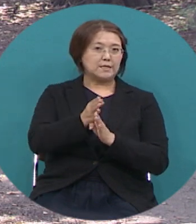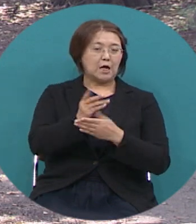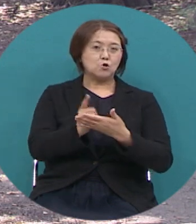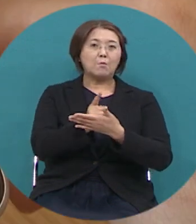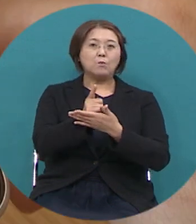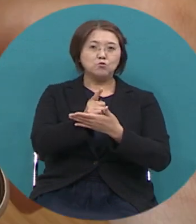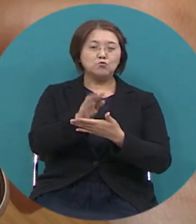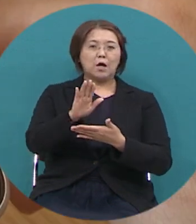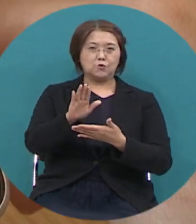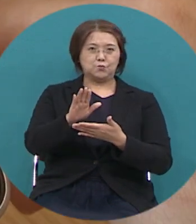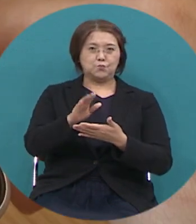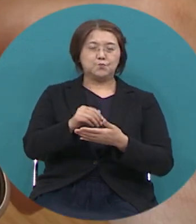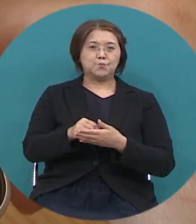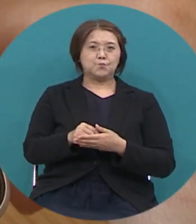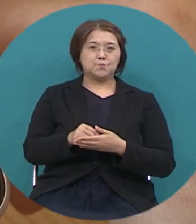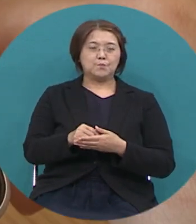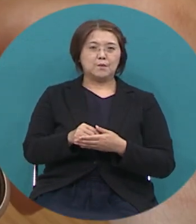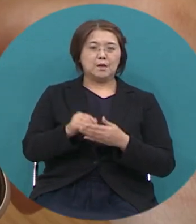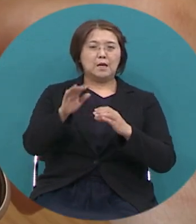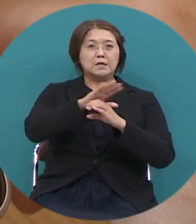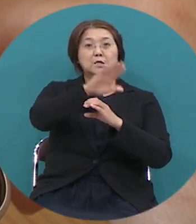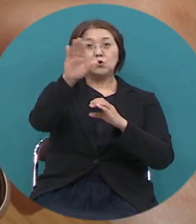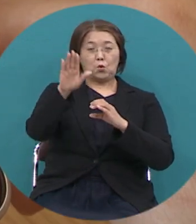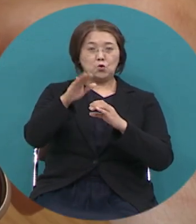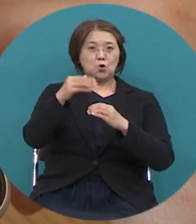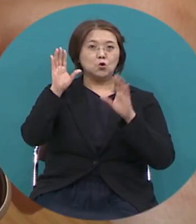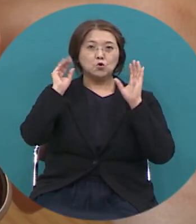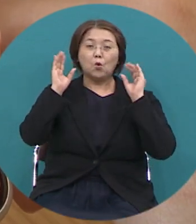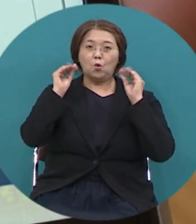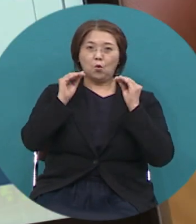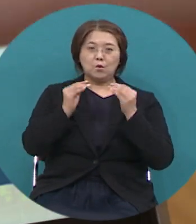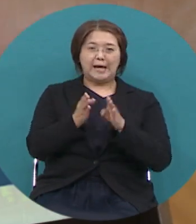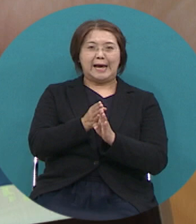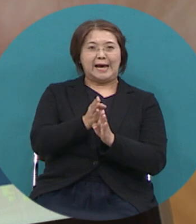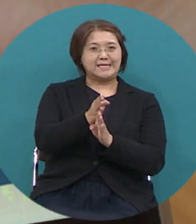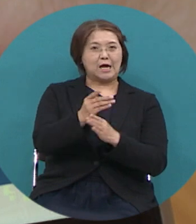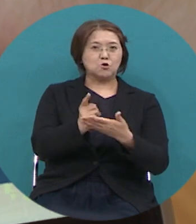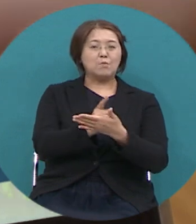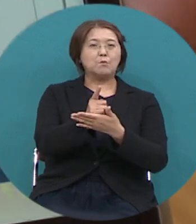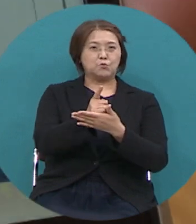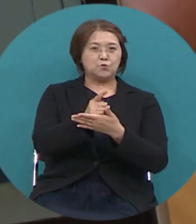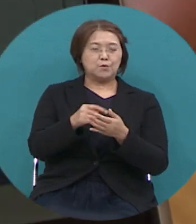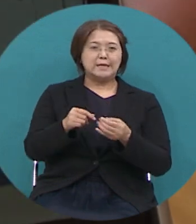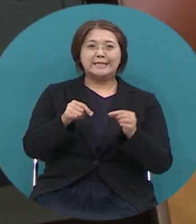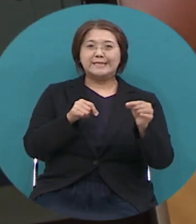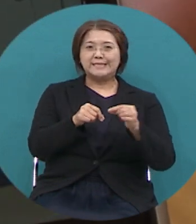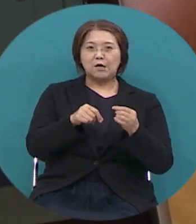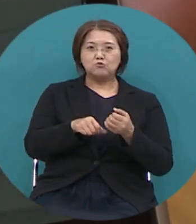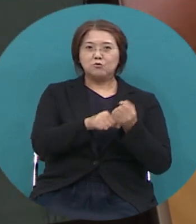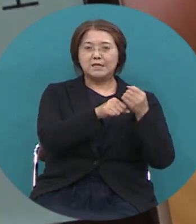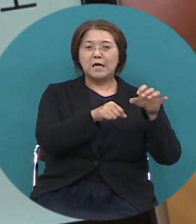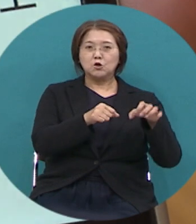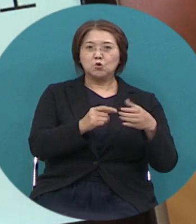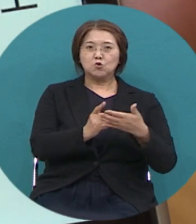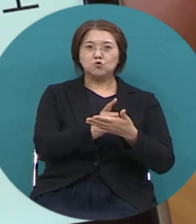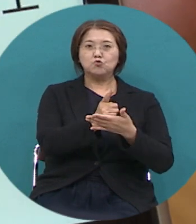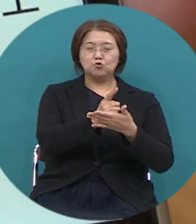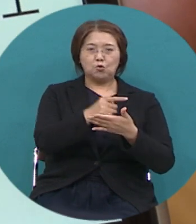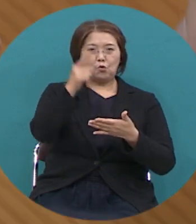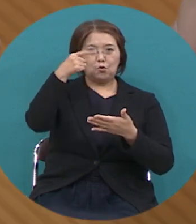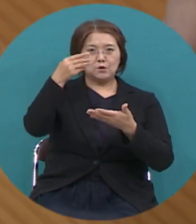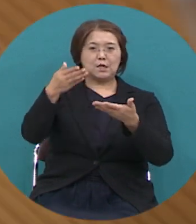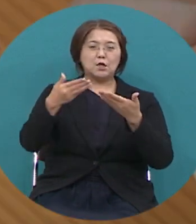。気象情報やハザードマップ情報、最寄りの避難所へのルートなどを教えてくれ